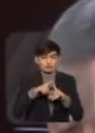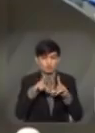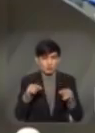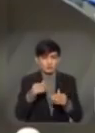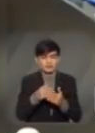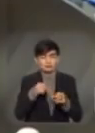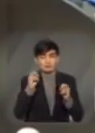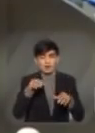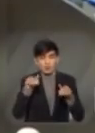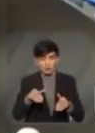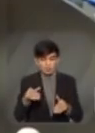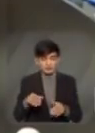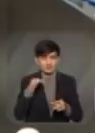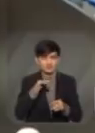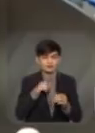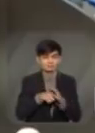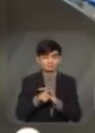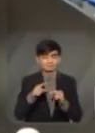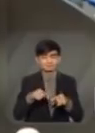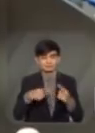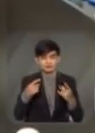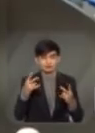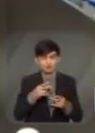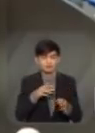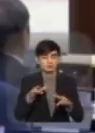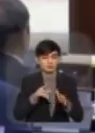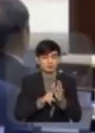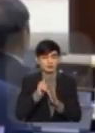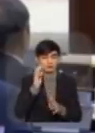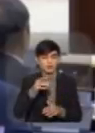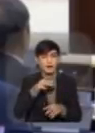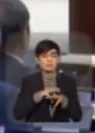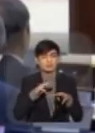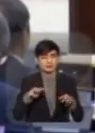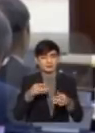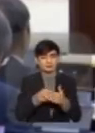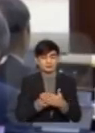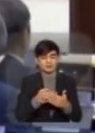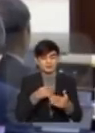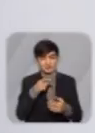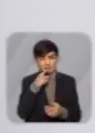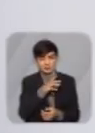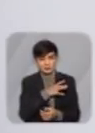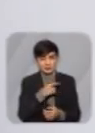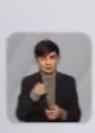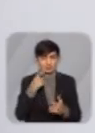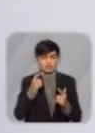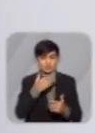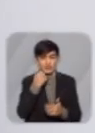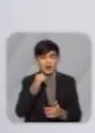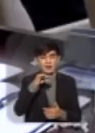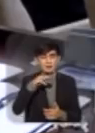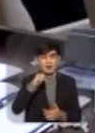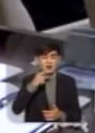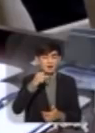білім беру және оның әдістемелік бағыттармен айналысатын болады. Министр бұл бастаманы қоштамайтын ашық айтты. Аймағамбетов